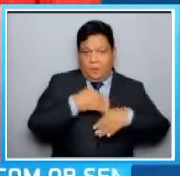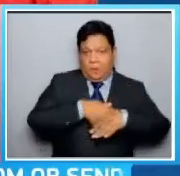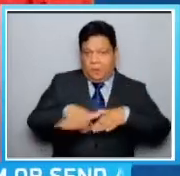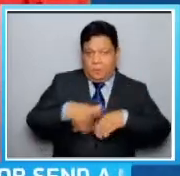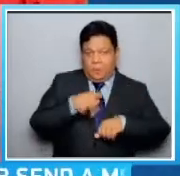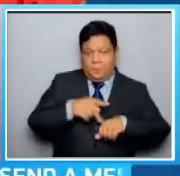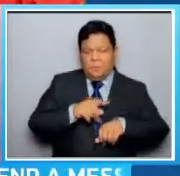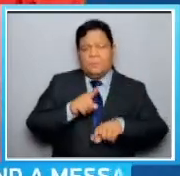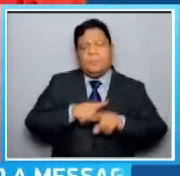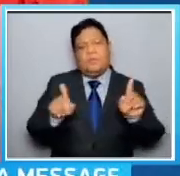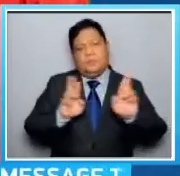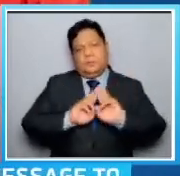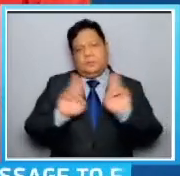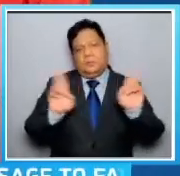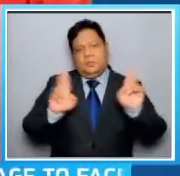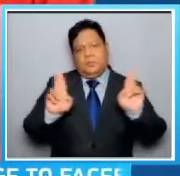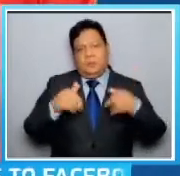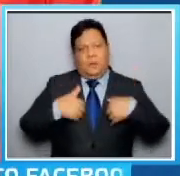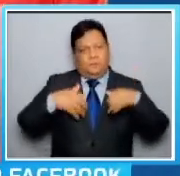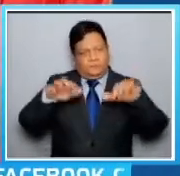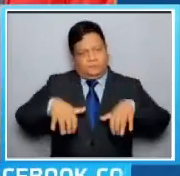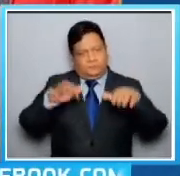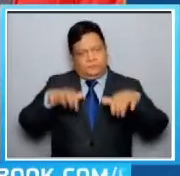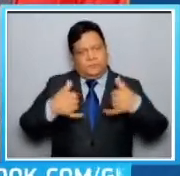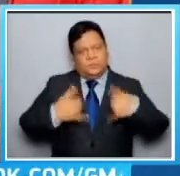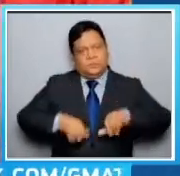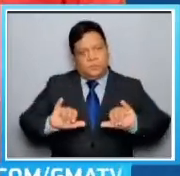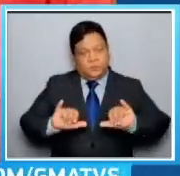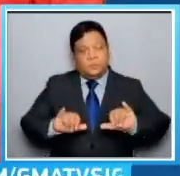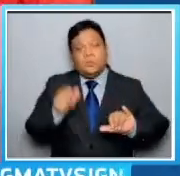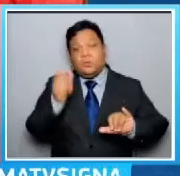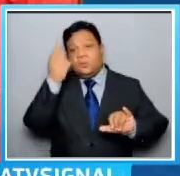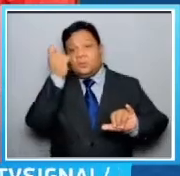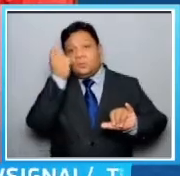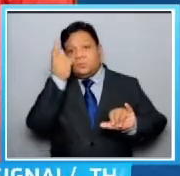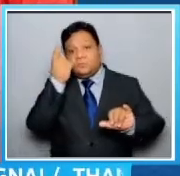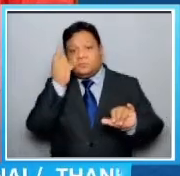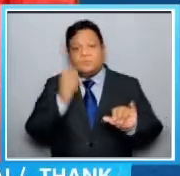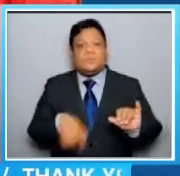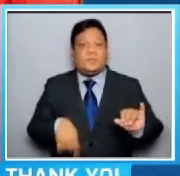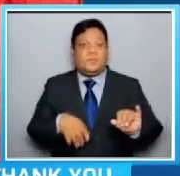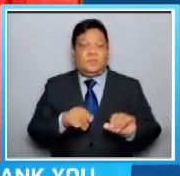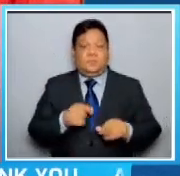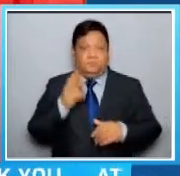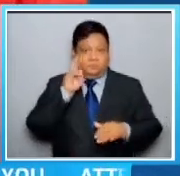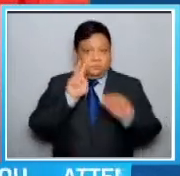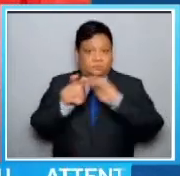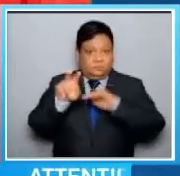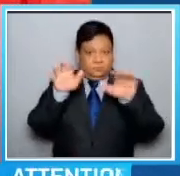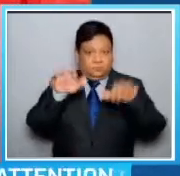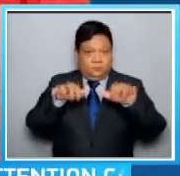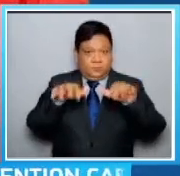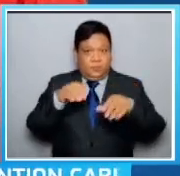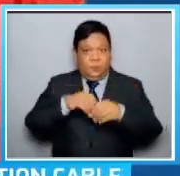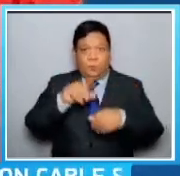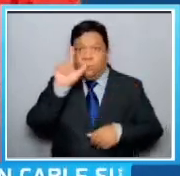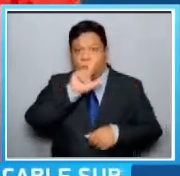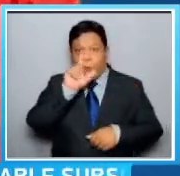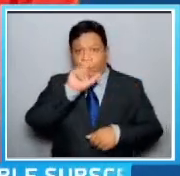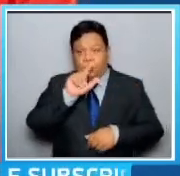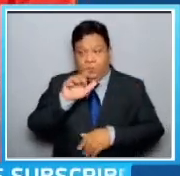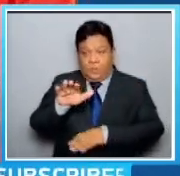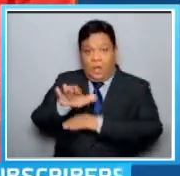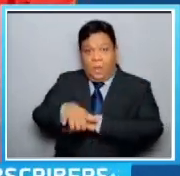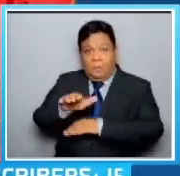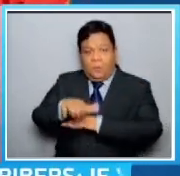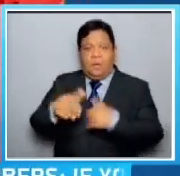local thunderstorm ha? Dahil base sa rainfall forecast ng Metro Weather, ito unahin natin Luzon, sa hapon may mga thunderstorm, Northern